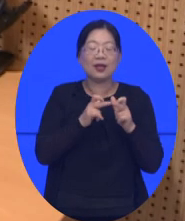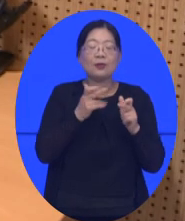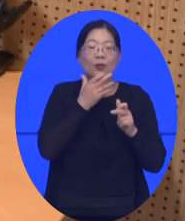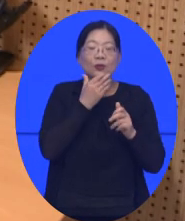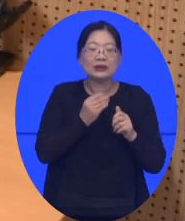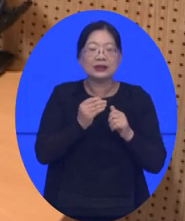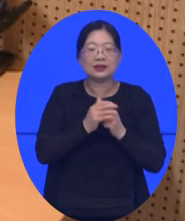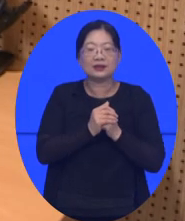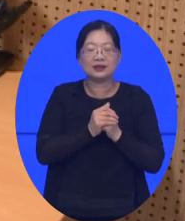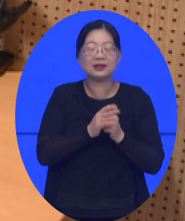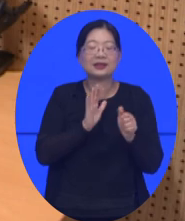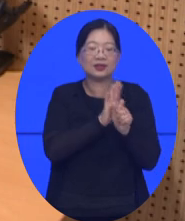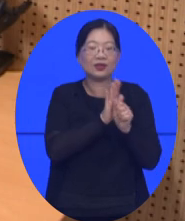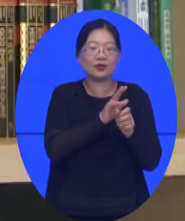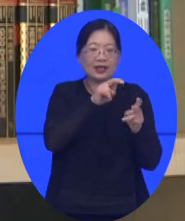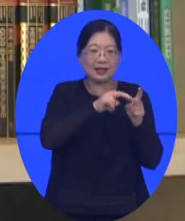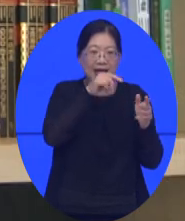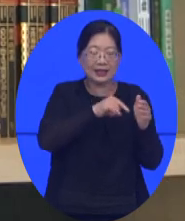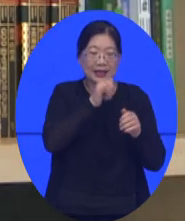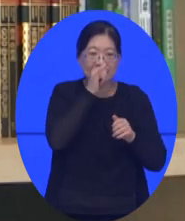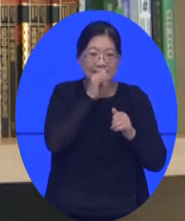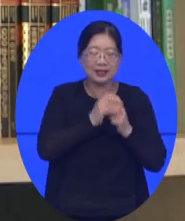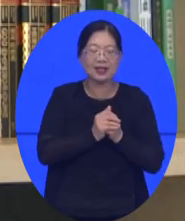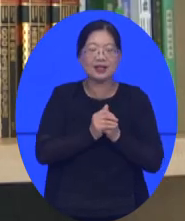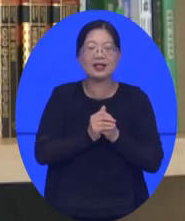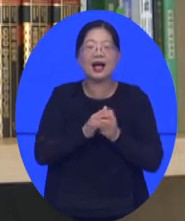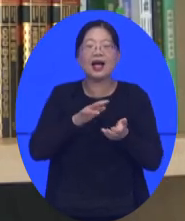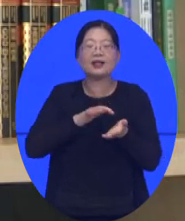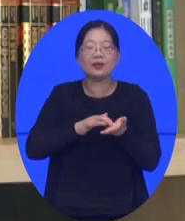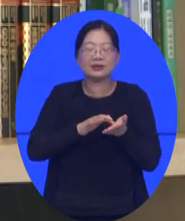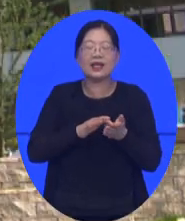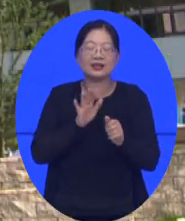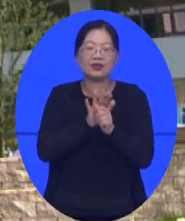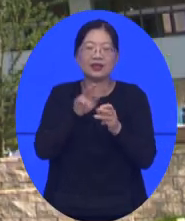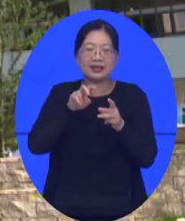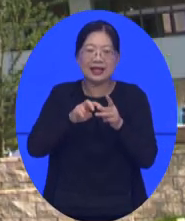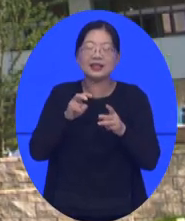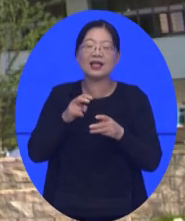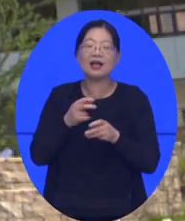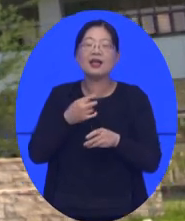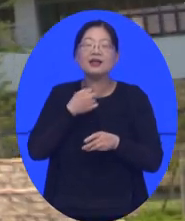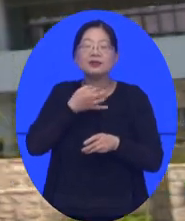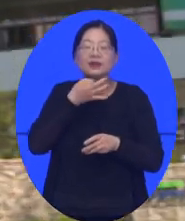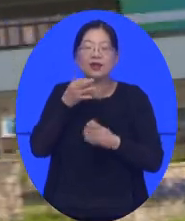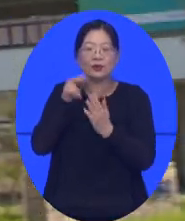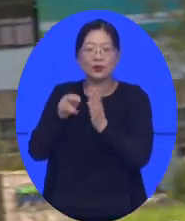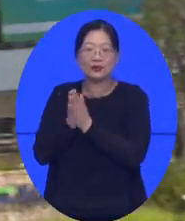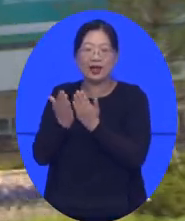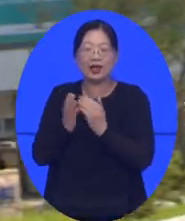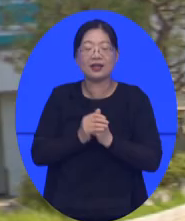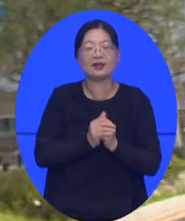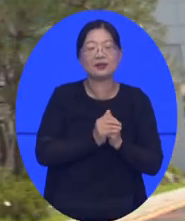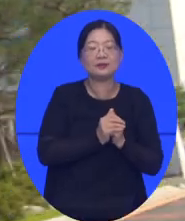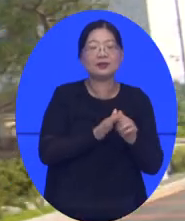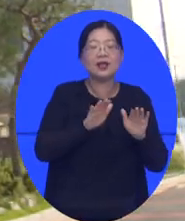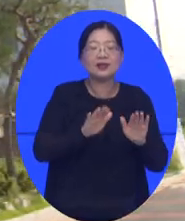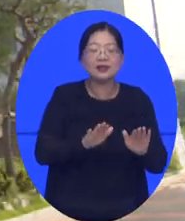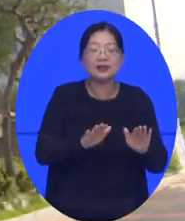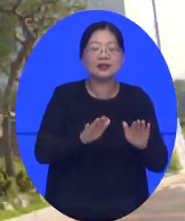북부장애인복지종합지원센터 내에 위치한 점자도서관에서 제공하고 있는 음성도서입니다. 경기도는 19일 양주시에